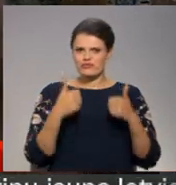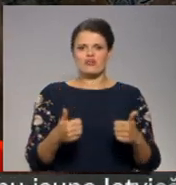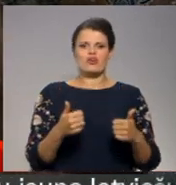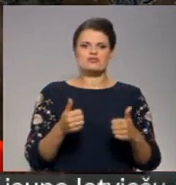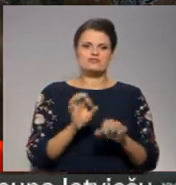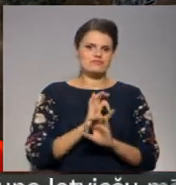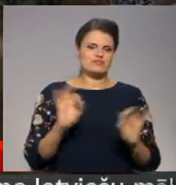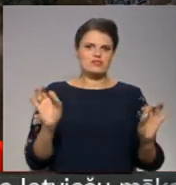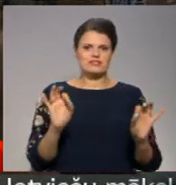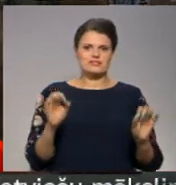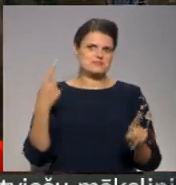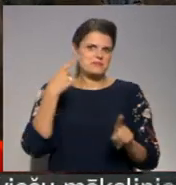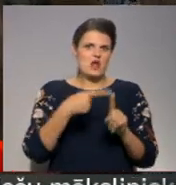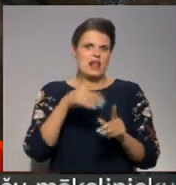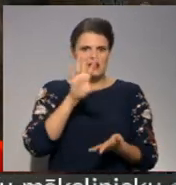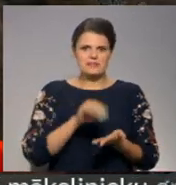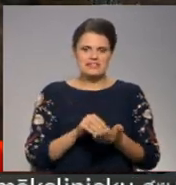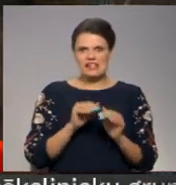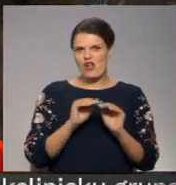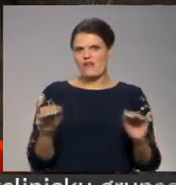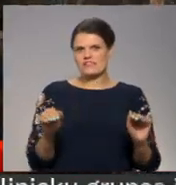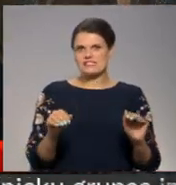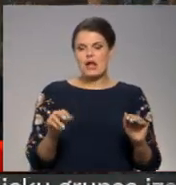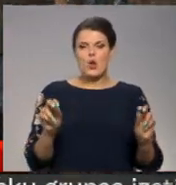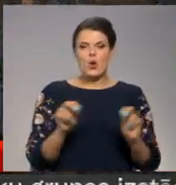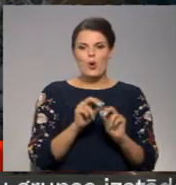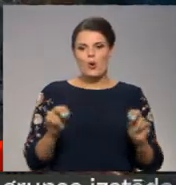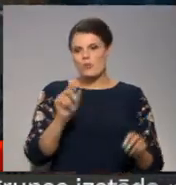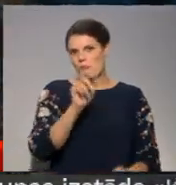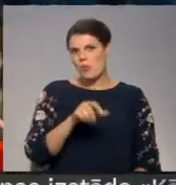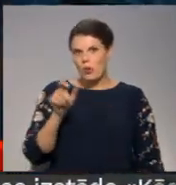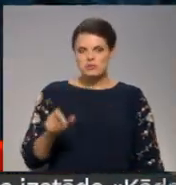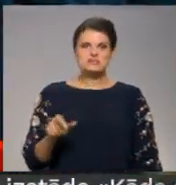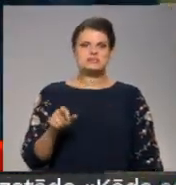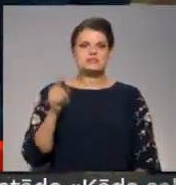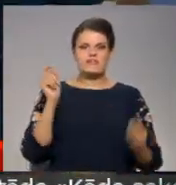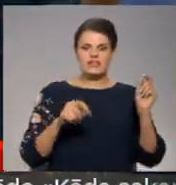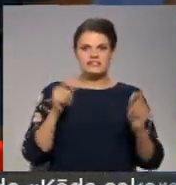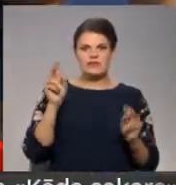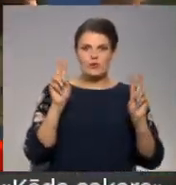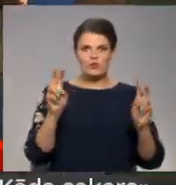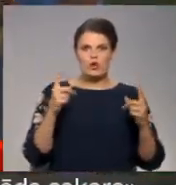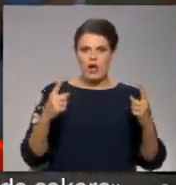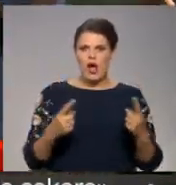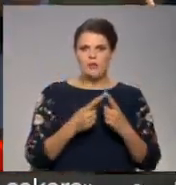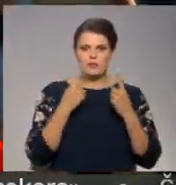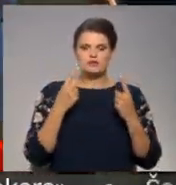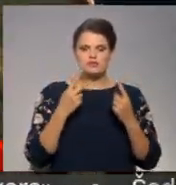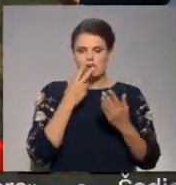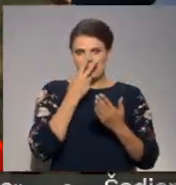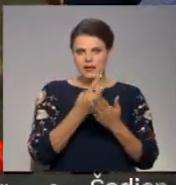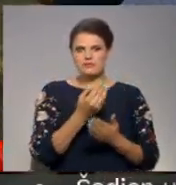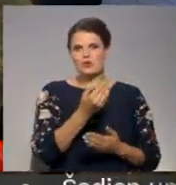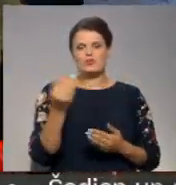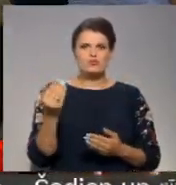un brīnišķīgi debijas pieredze oficiālā. Mūziķi ir noskaņoti festivāla nosaukumam atbilstoši. Ieskatoties